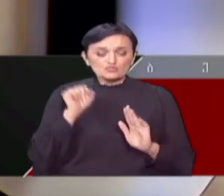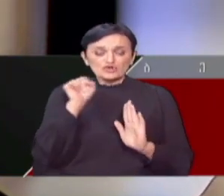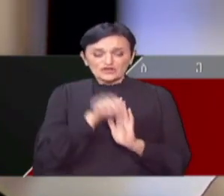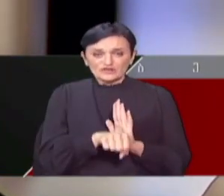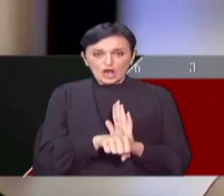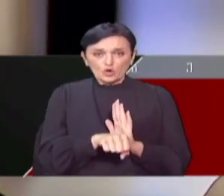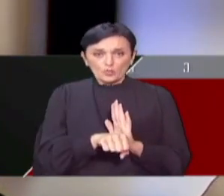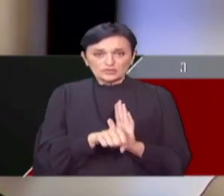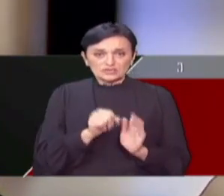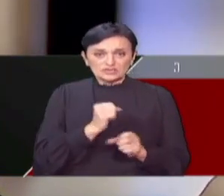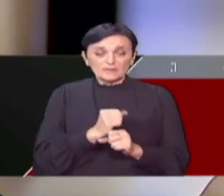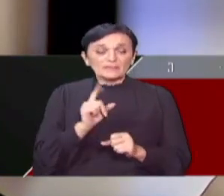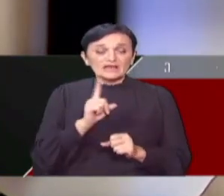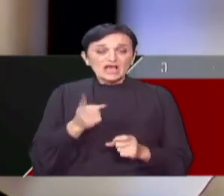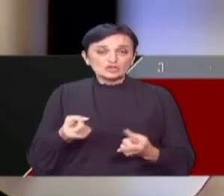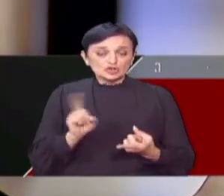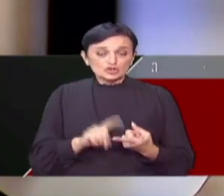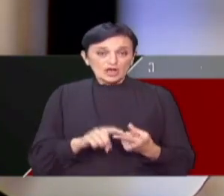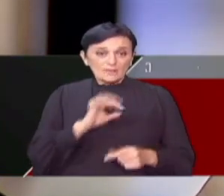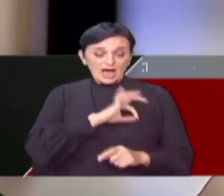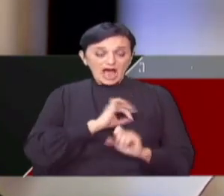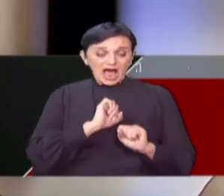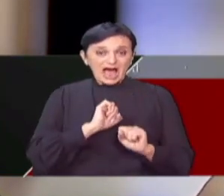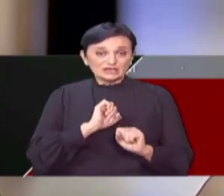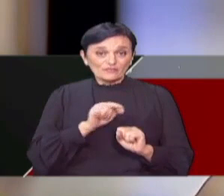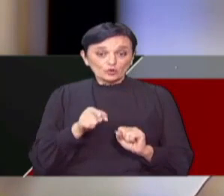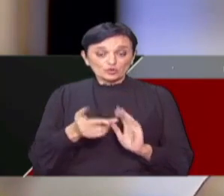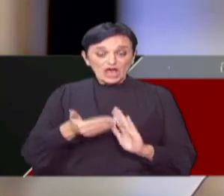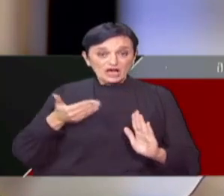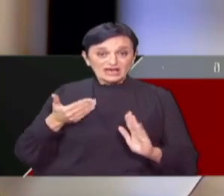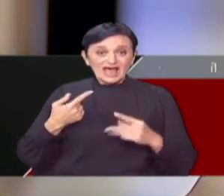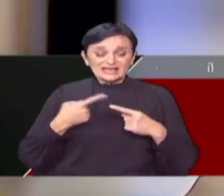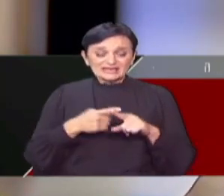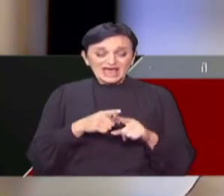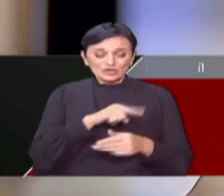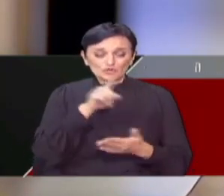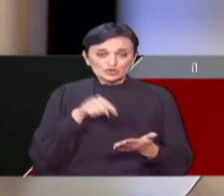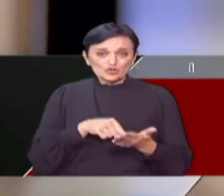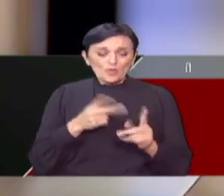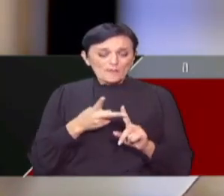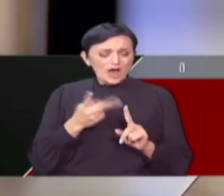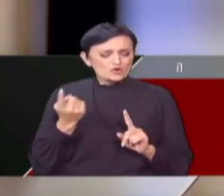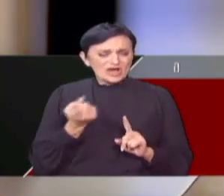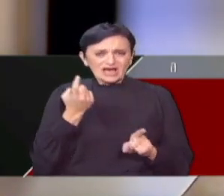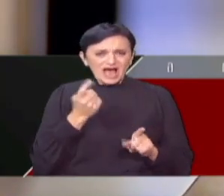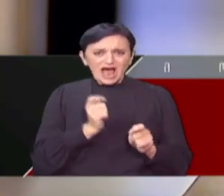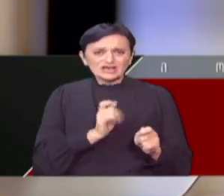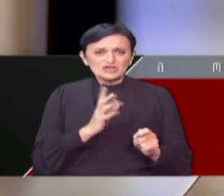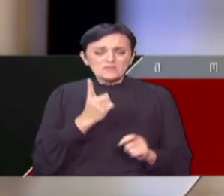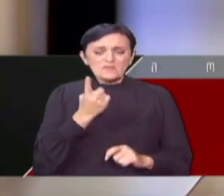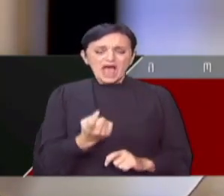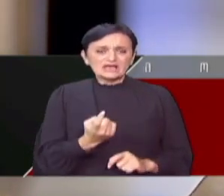კვლელობის ჩადენა. რაც შეეხება ანუ ადვოკატების აცილებას, ეს გახლავთ ან ტექნიკური საკითხი, ან მეორე ხარისხოვანსაც არ დავარქვენთ,